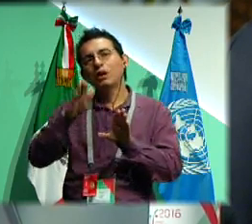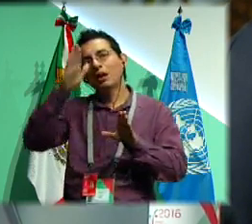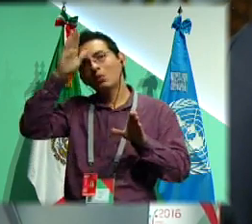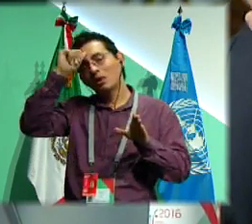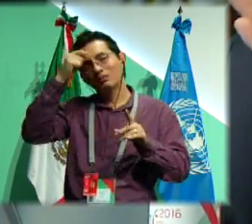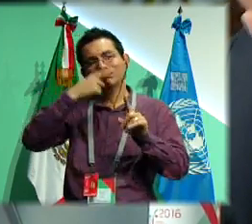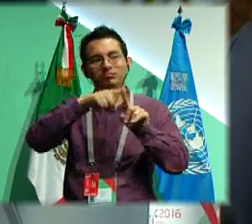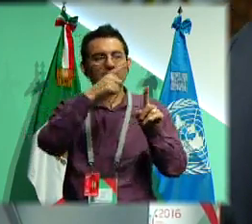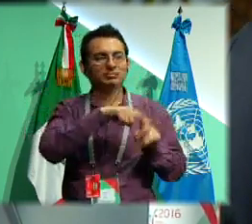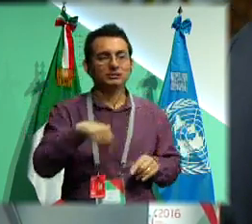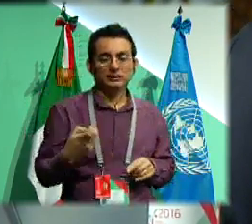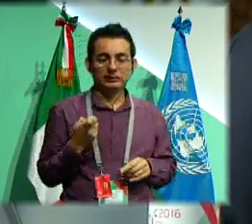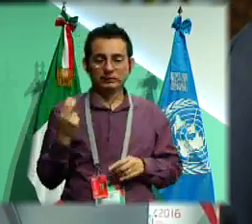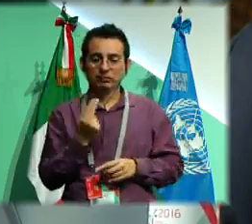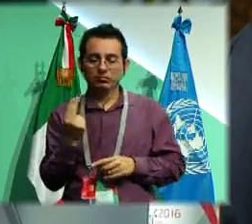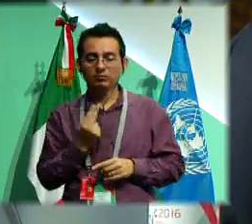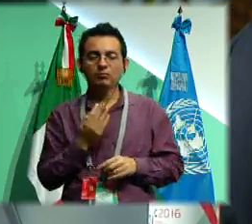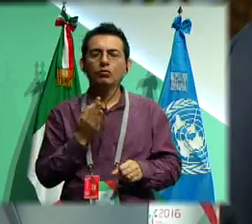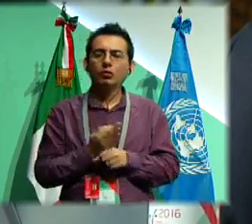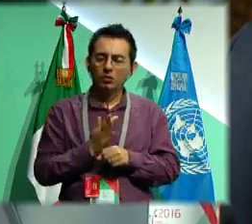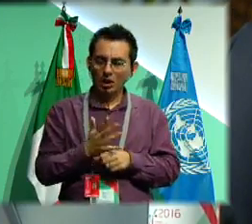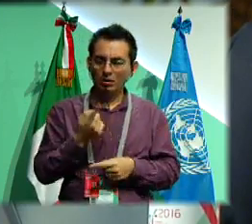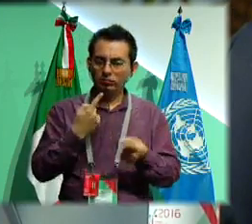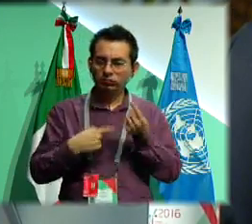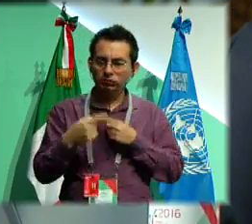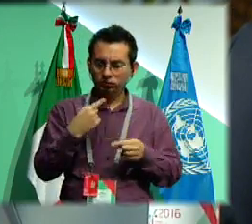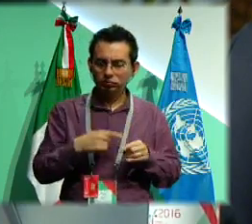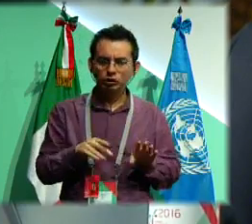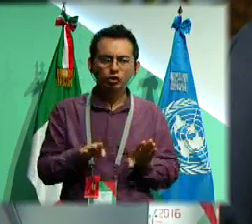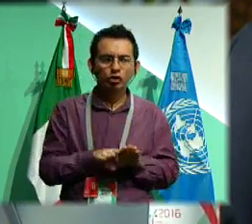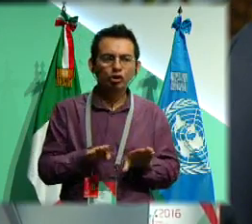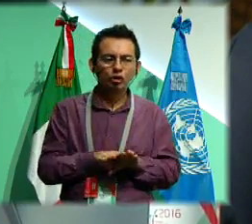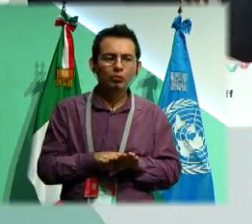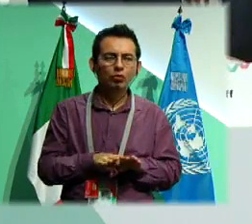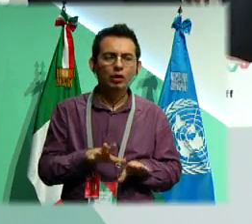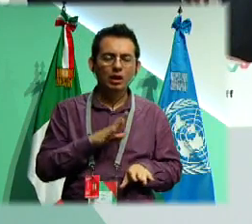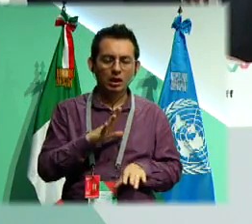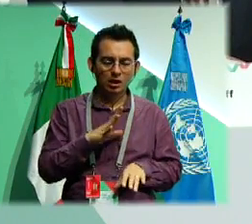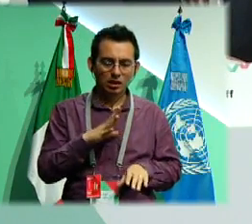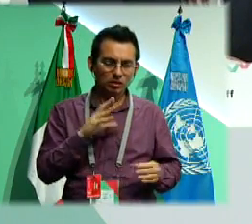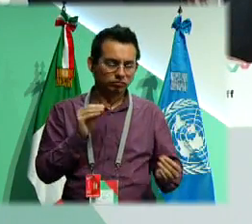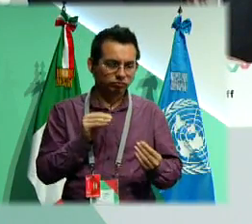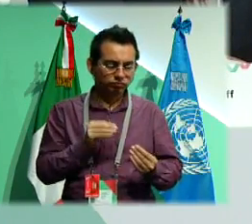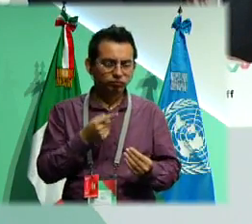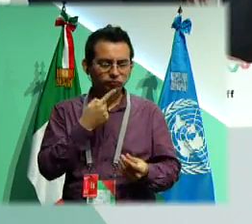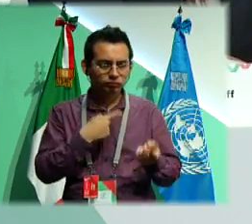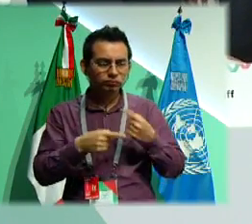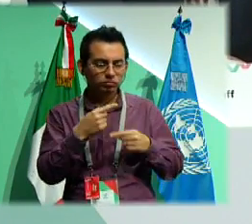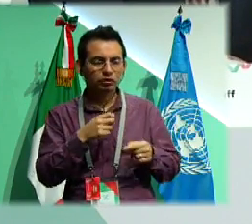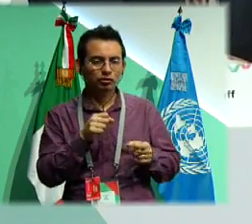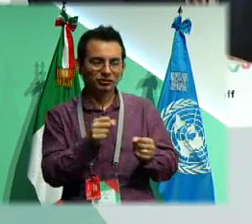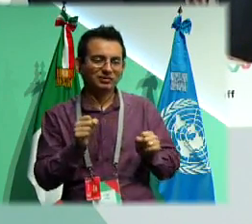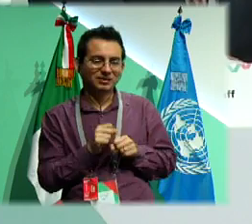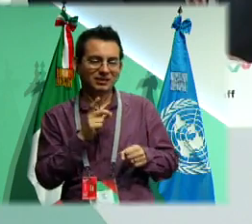les consultations auprès de la société civile. Je crois qu'il...